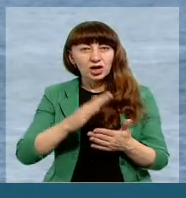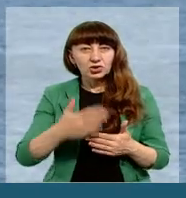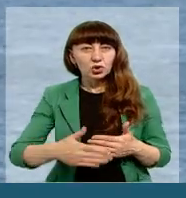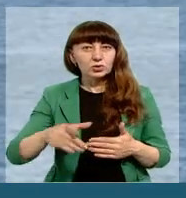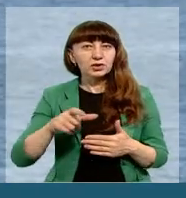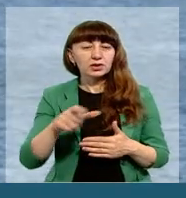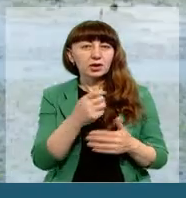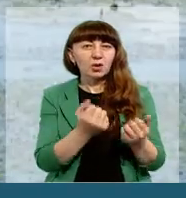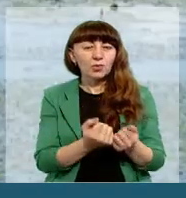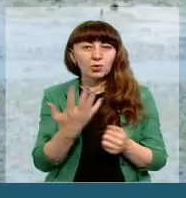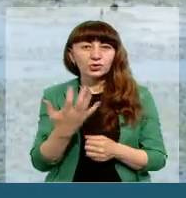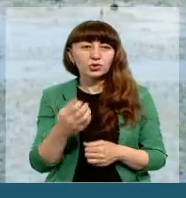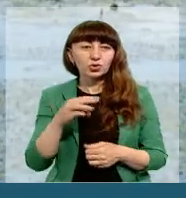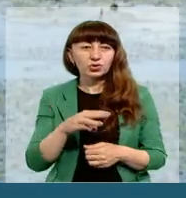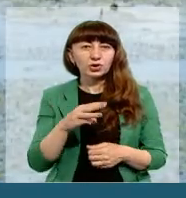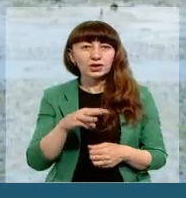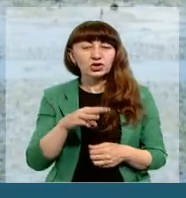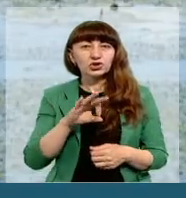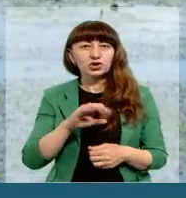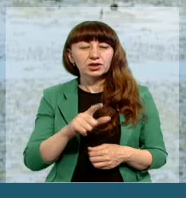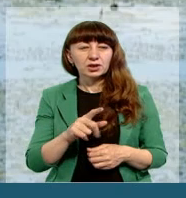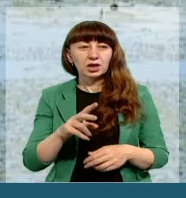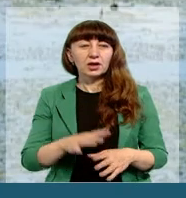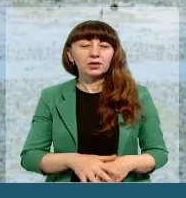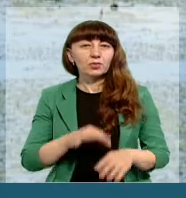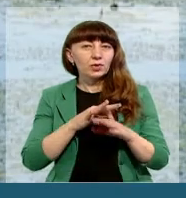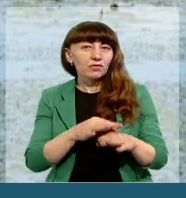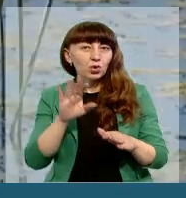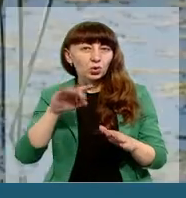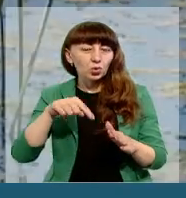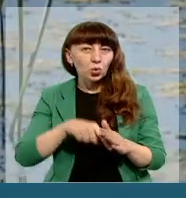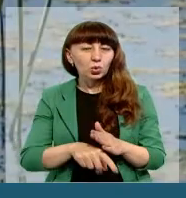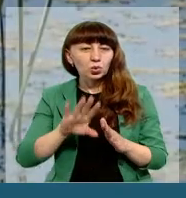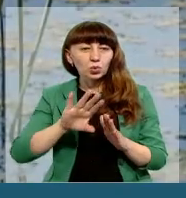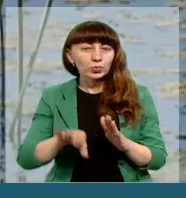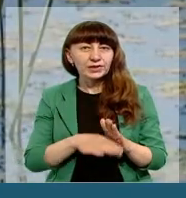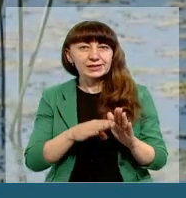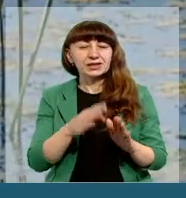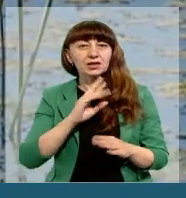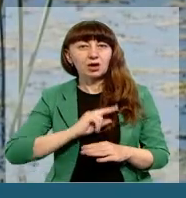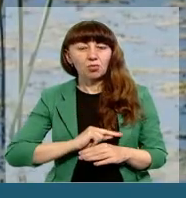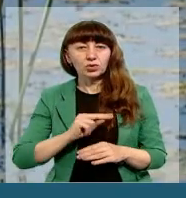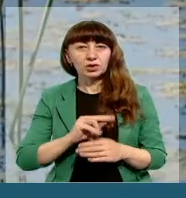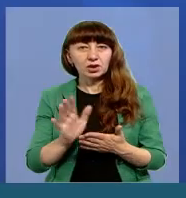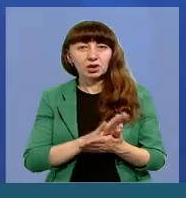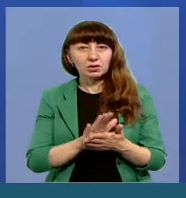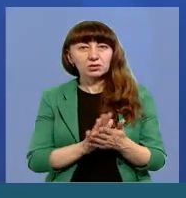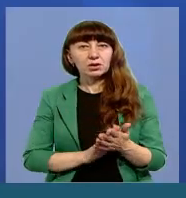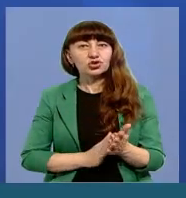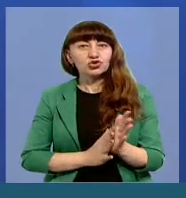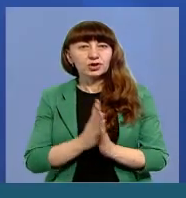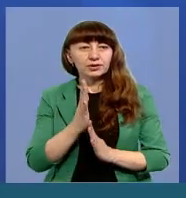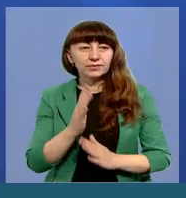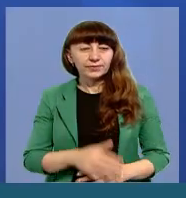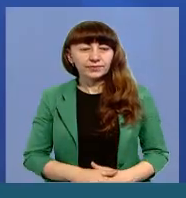порядка 500 тысяч тенге. Подрядчики проводят дноглоубительные работы, уборку камыша и кустарников. Для